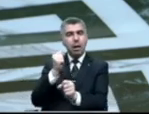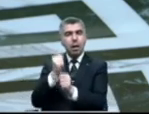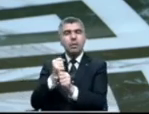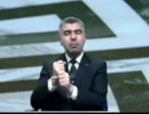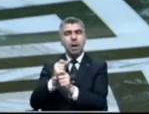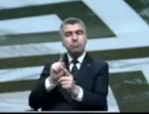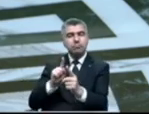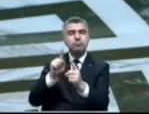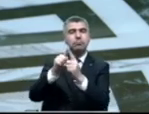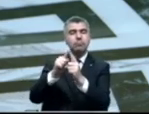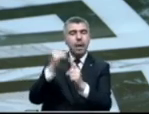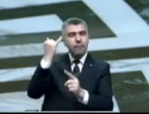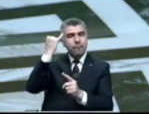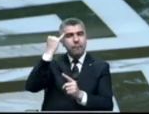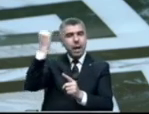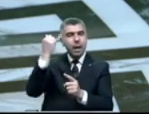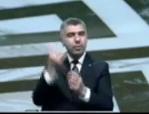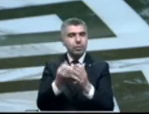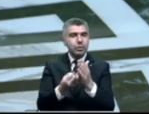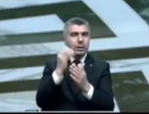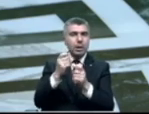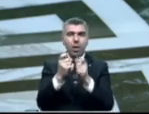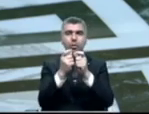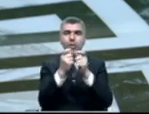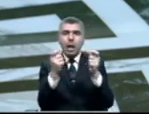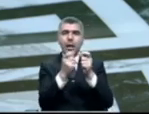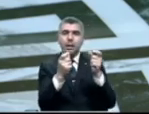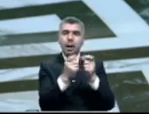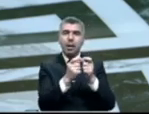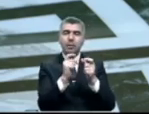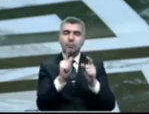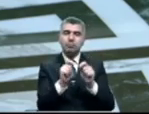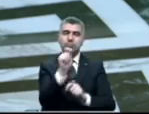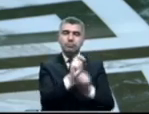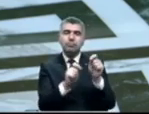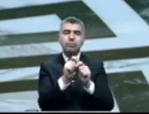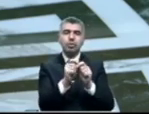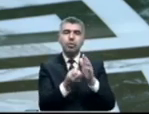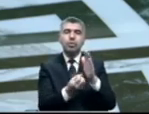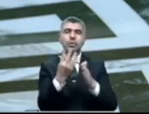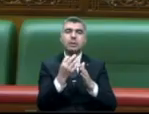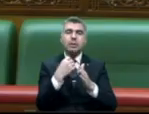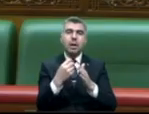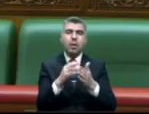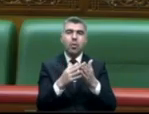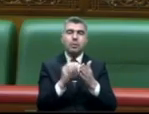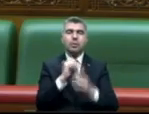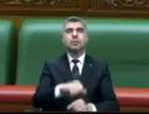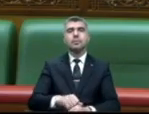الظروف الملائمة لتشجيع الابتكار وتحفيز الشركات على تنويع وخلق منتجات جديدة